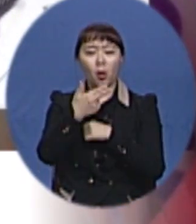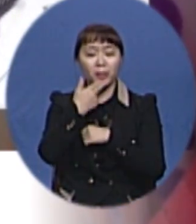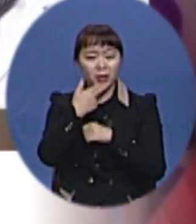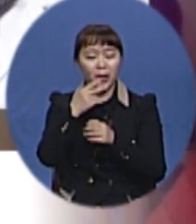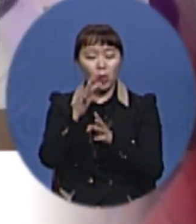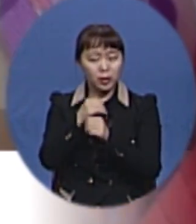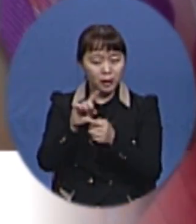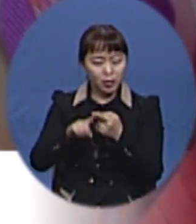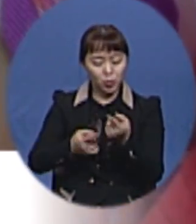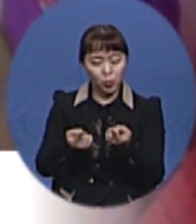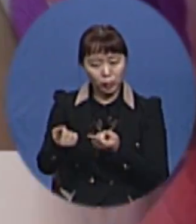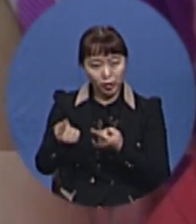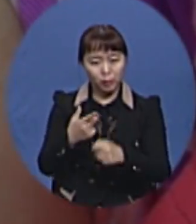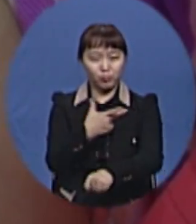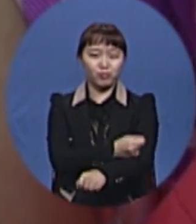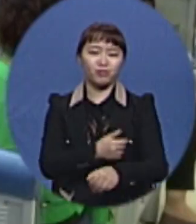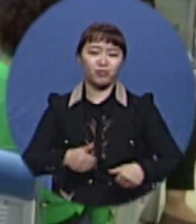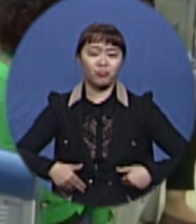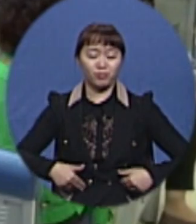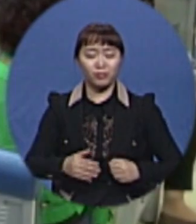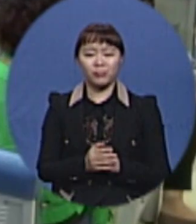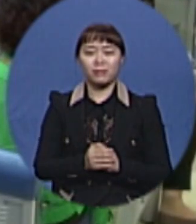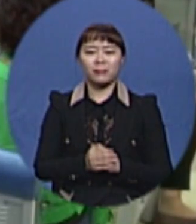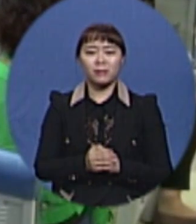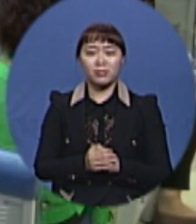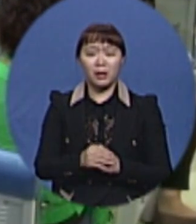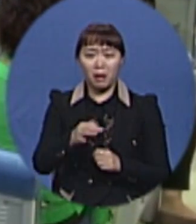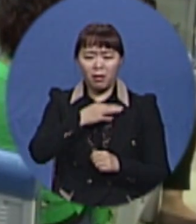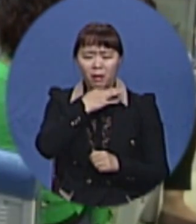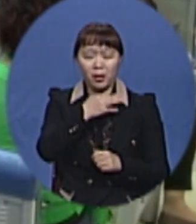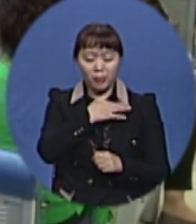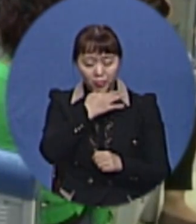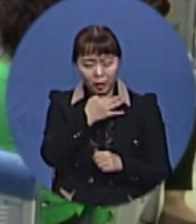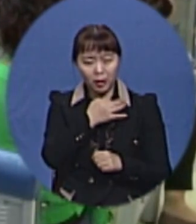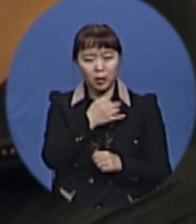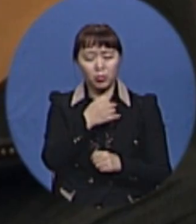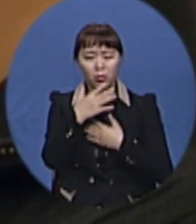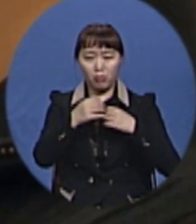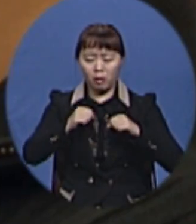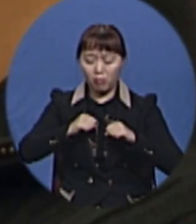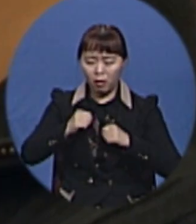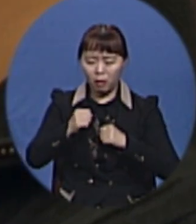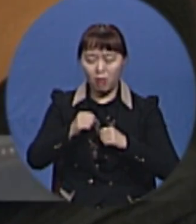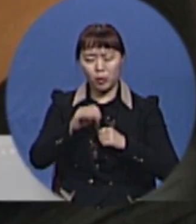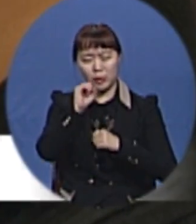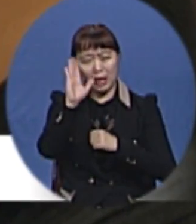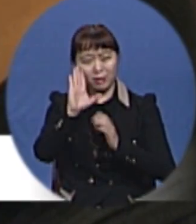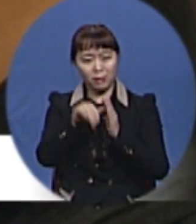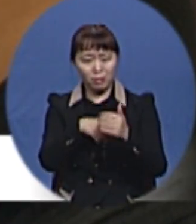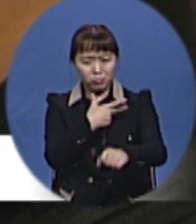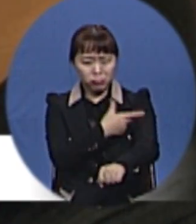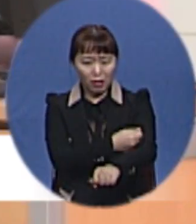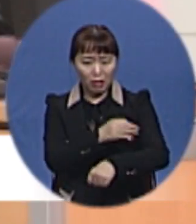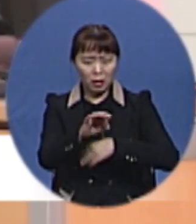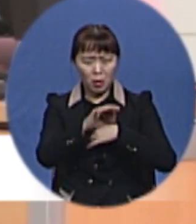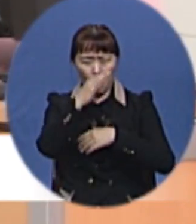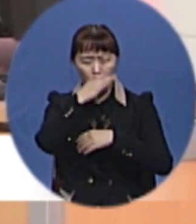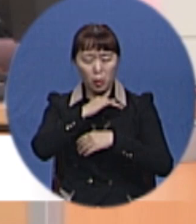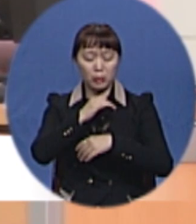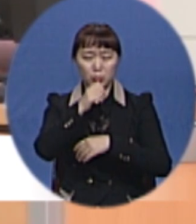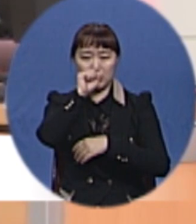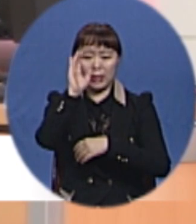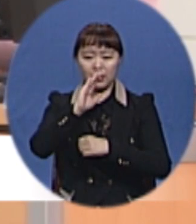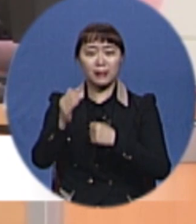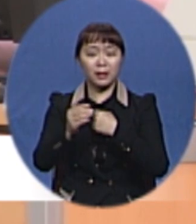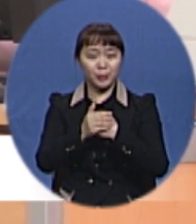시기로 조절을 해서 감기에 걸리는 등 건강 상태가 좋지 않을 때 접종하면 효력이